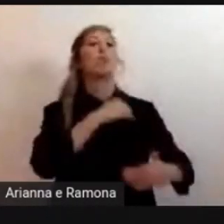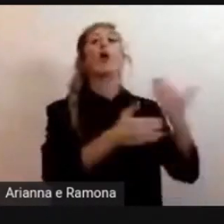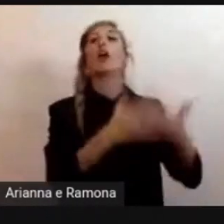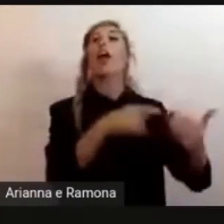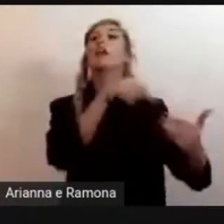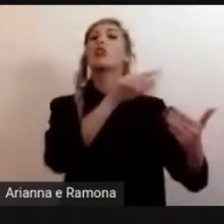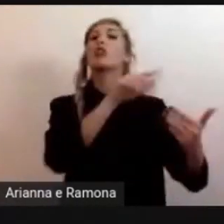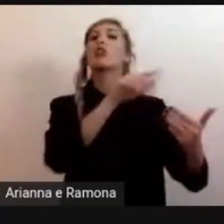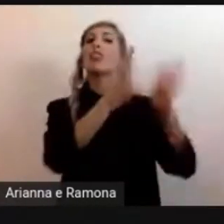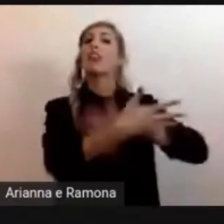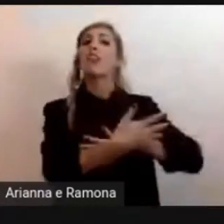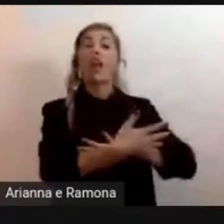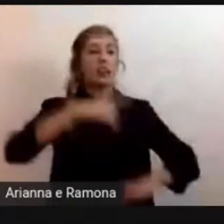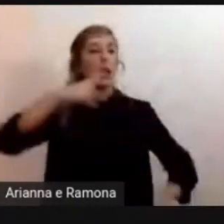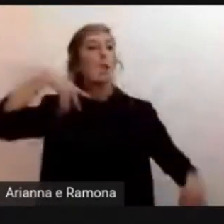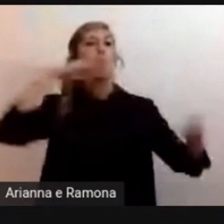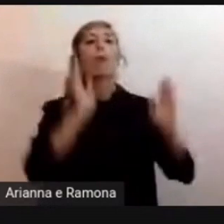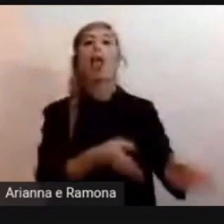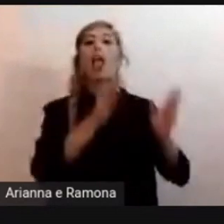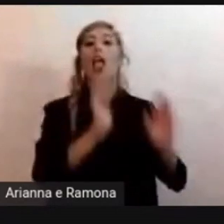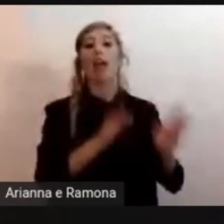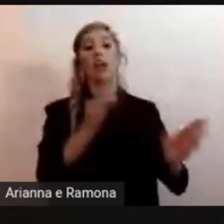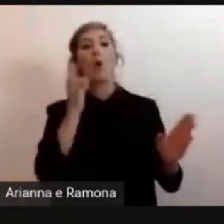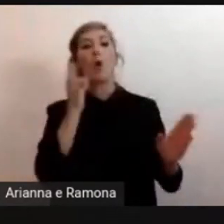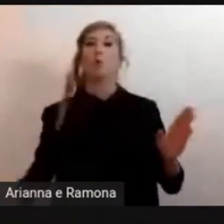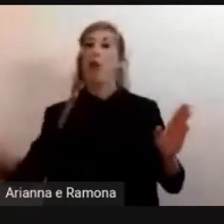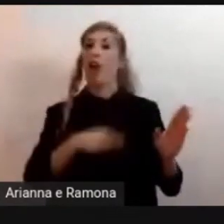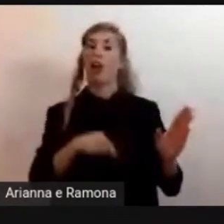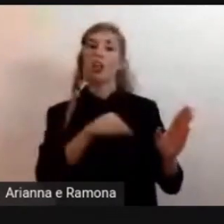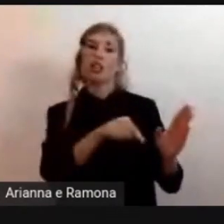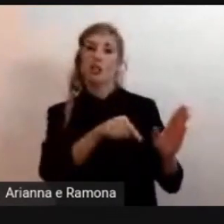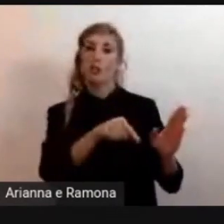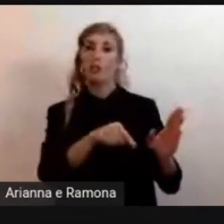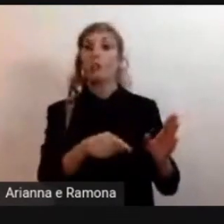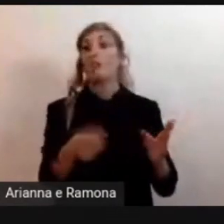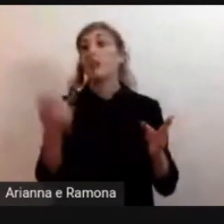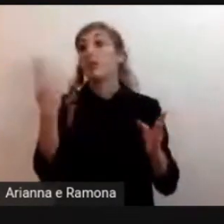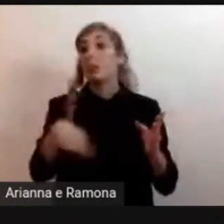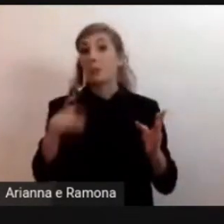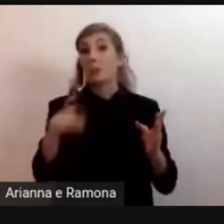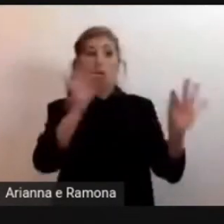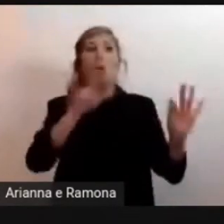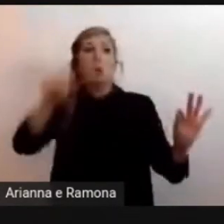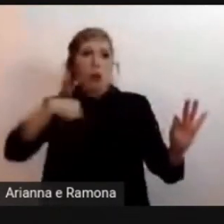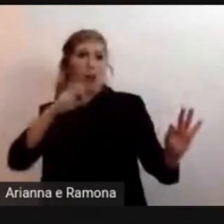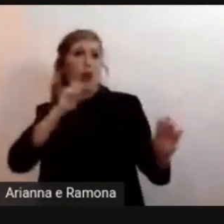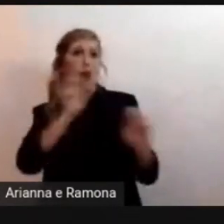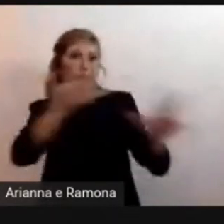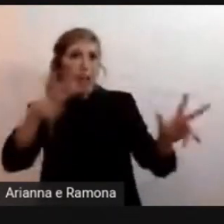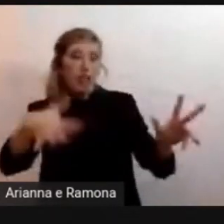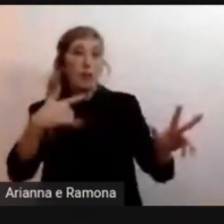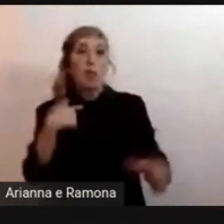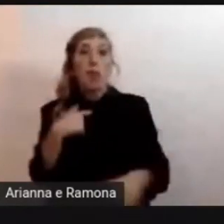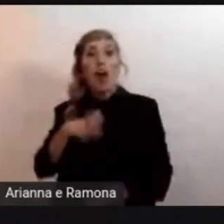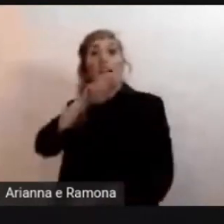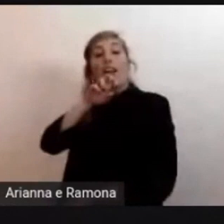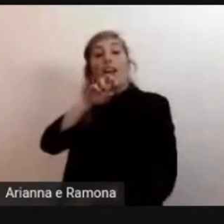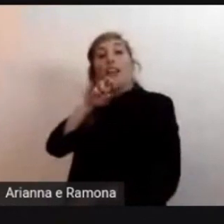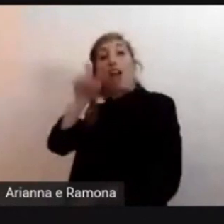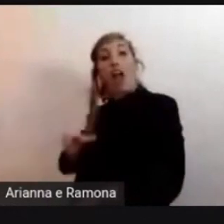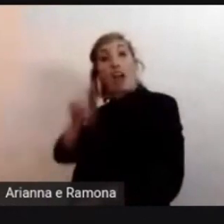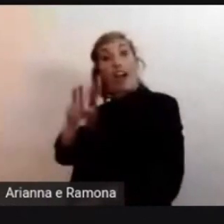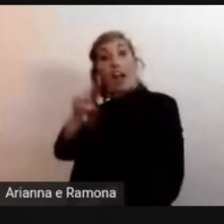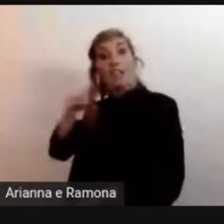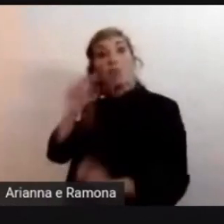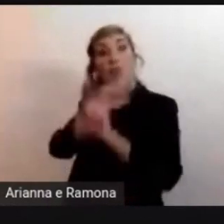grave pericolo della specie ora io queste cose non le faceva quelli che carina gatica una certa